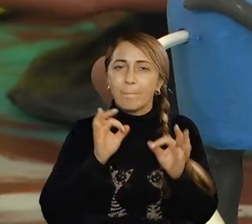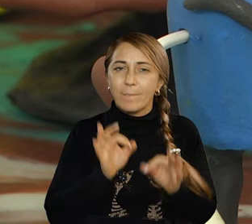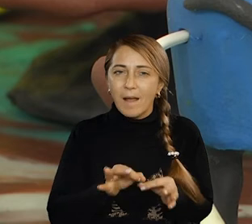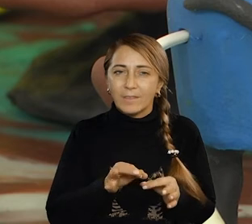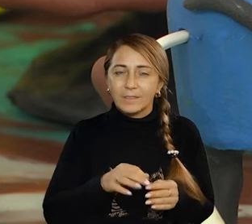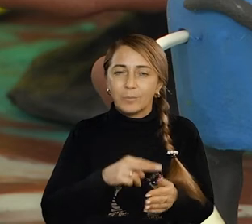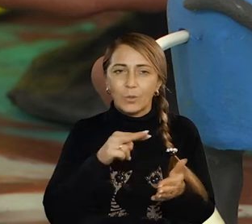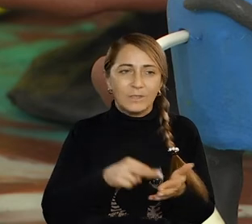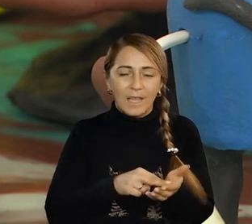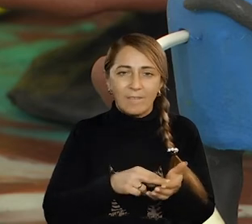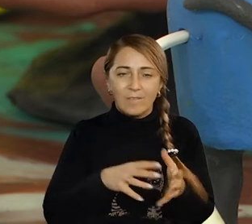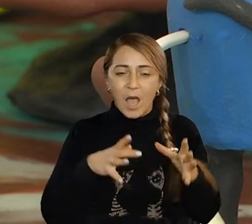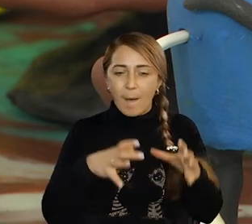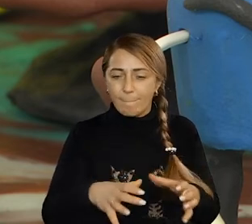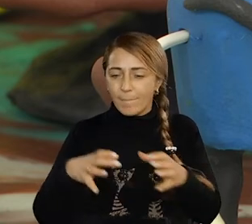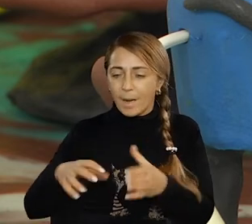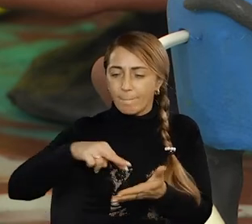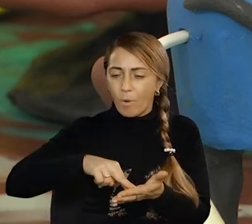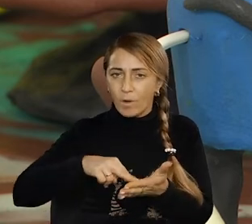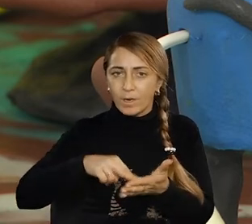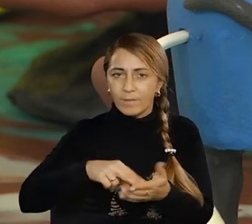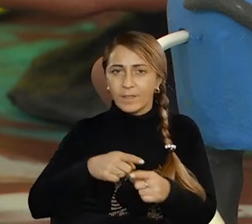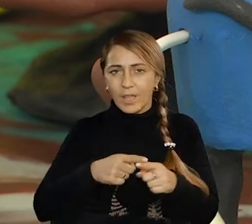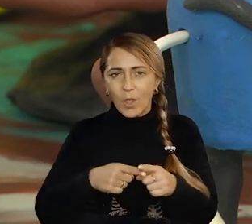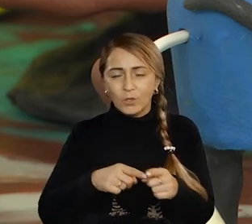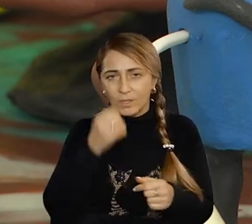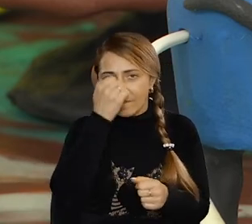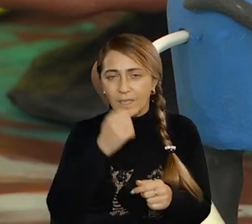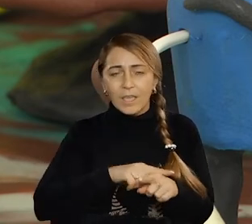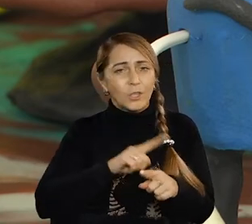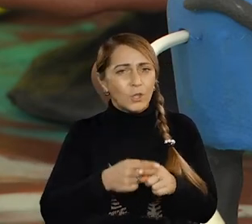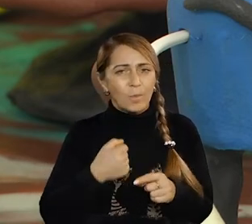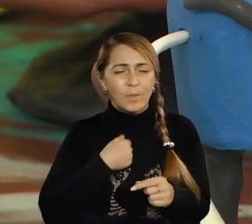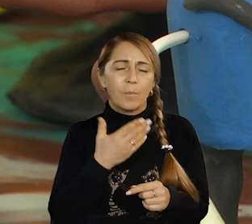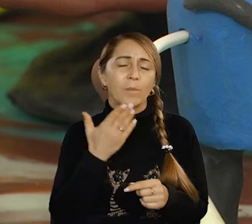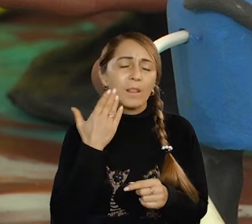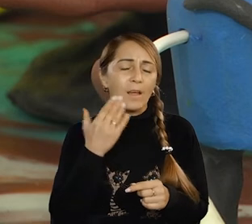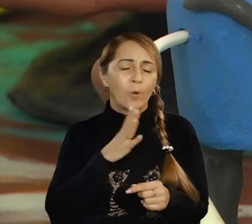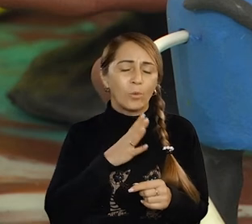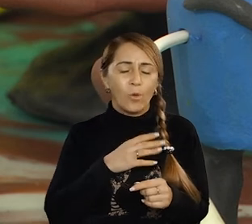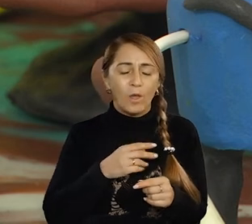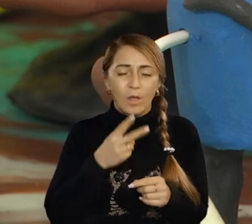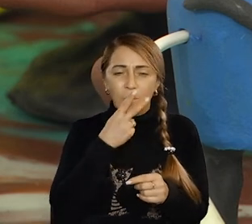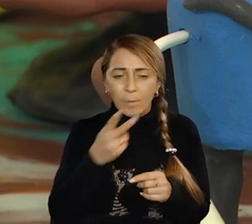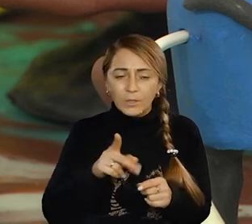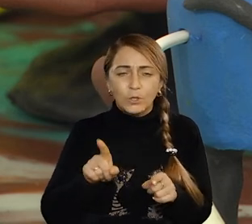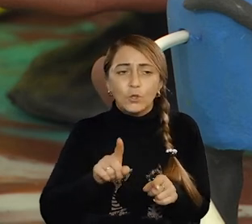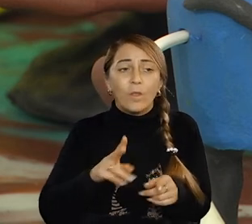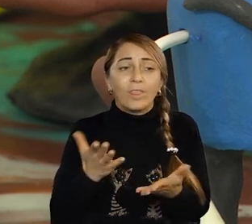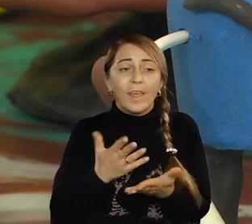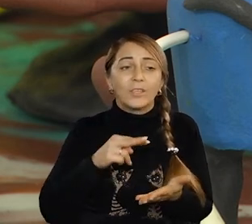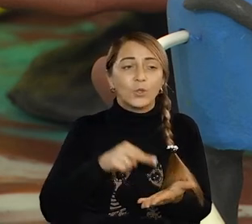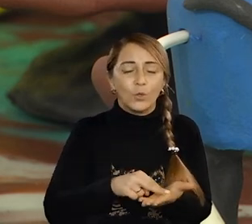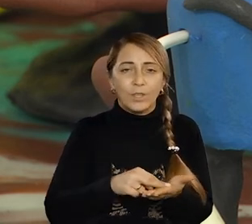правильно розставив прибори», – підхопив тему Кексик. «Завдяки цьому мені було досить легко зорієнтуватися, що і де